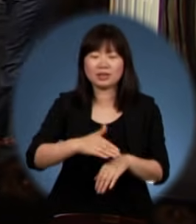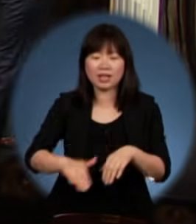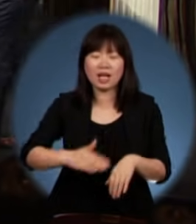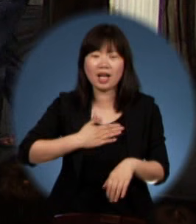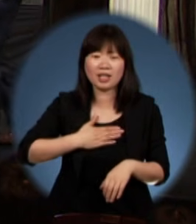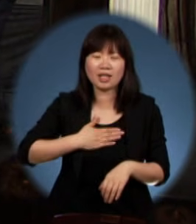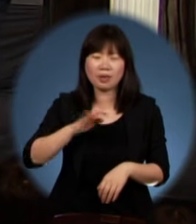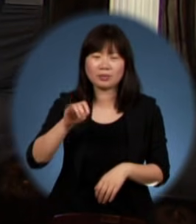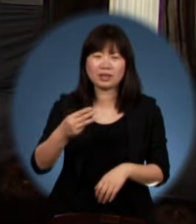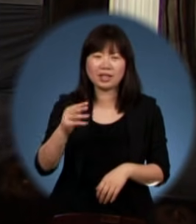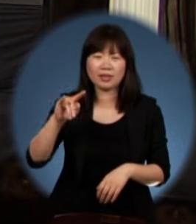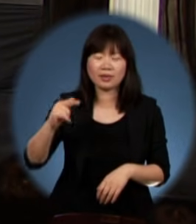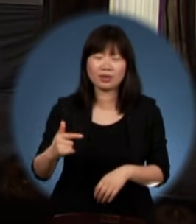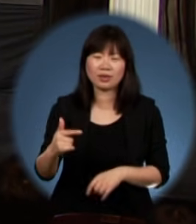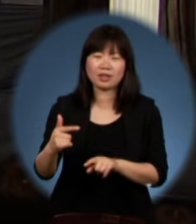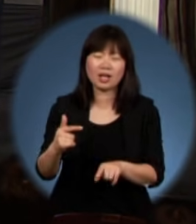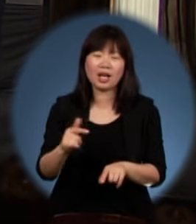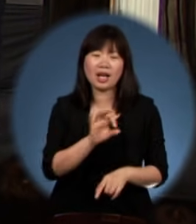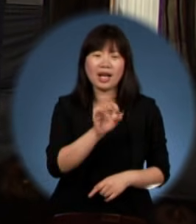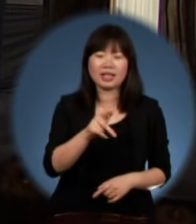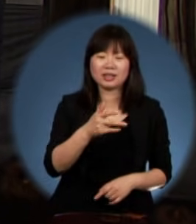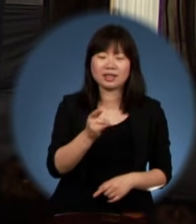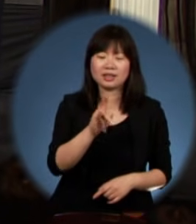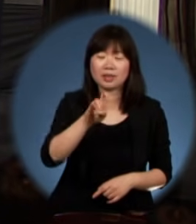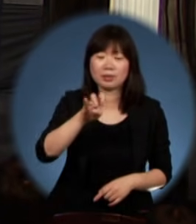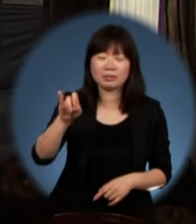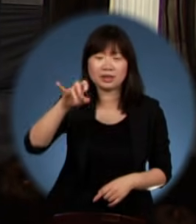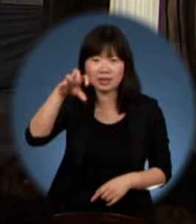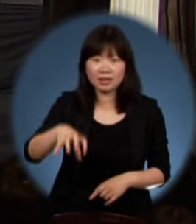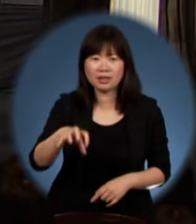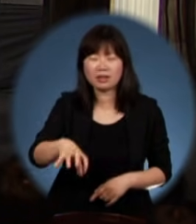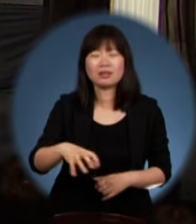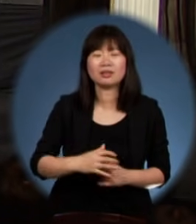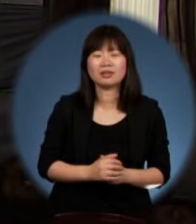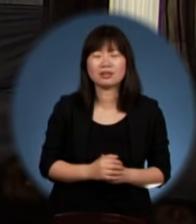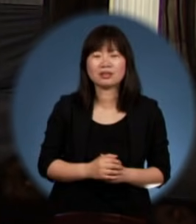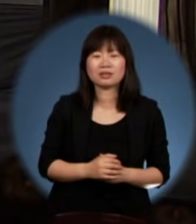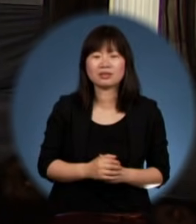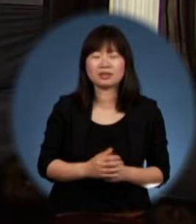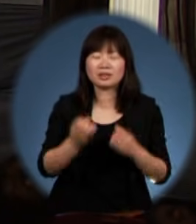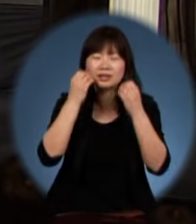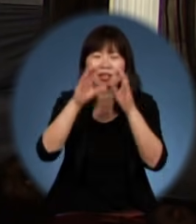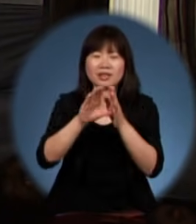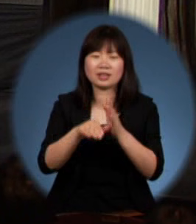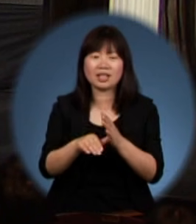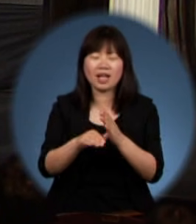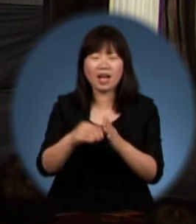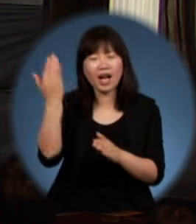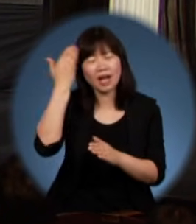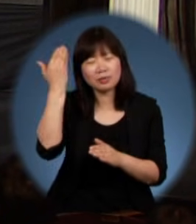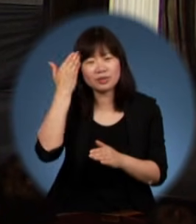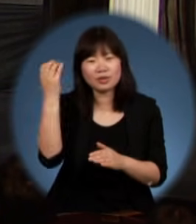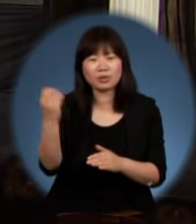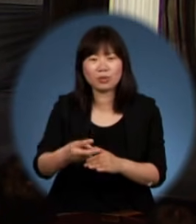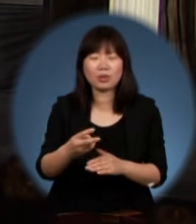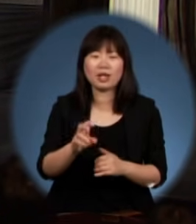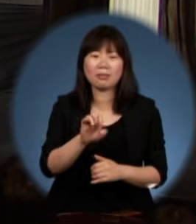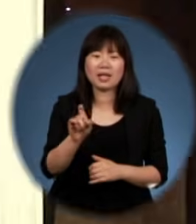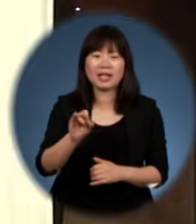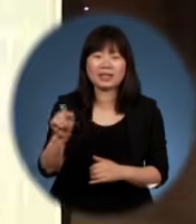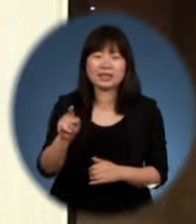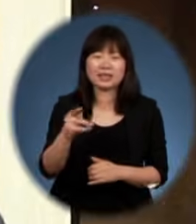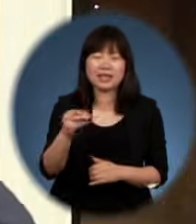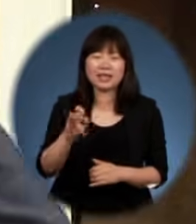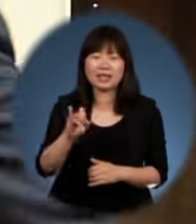대로 플라톤은 플라톤 아카데미 해서 어 3 시대의 학문을 파이데이아 를